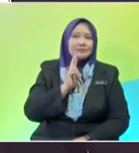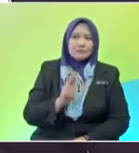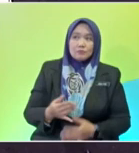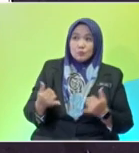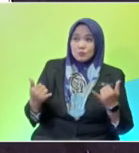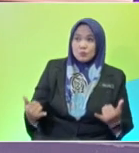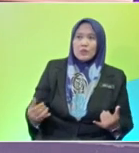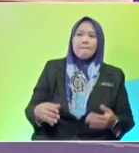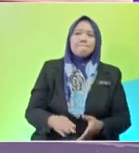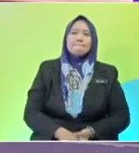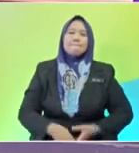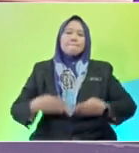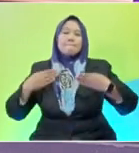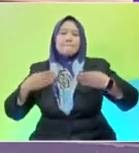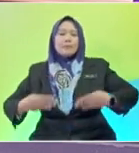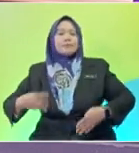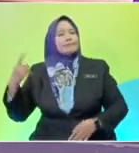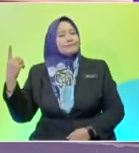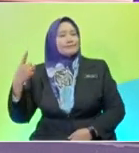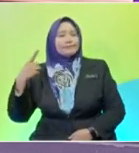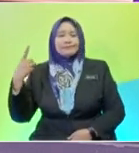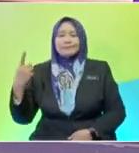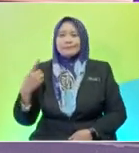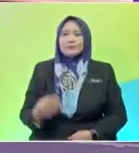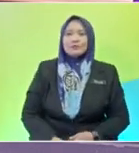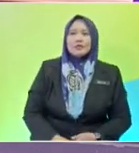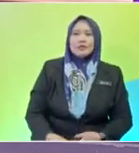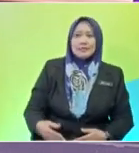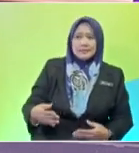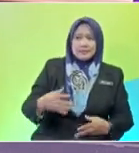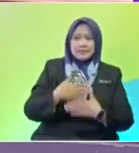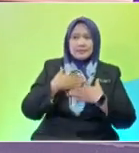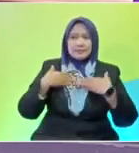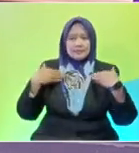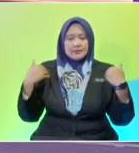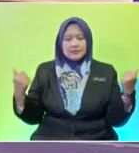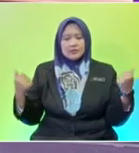badan setiase sehat dan cerdas